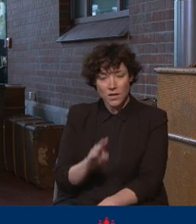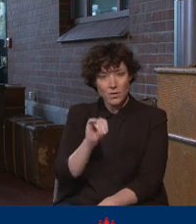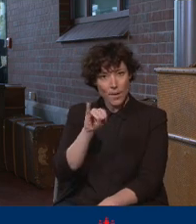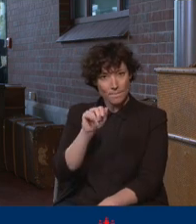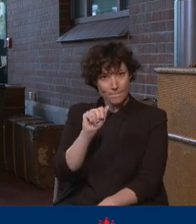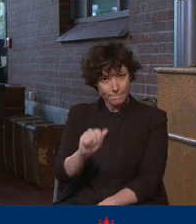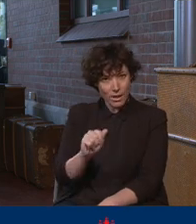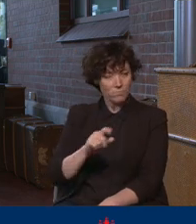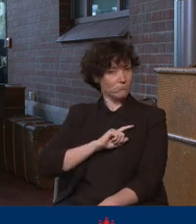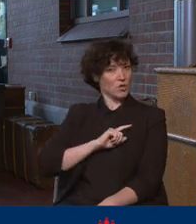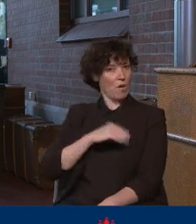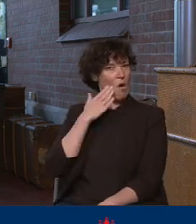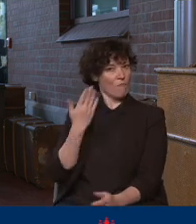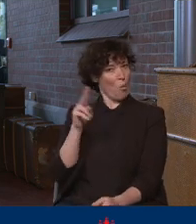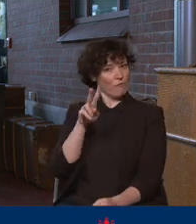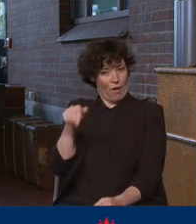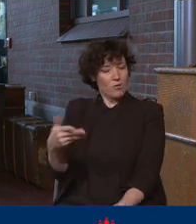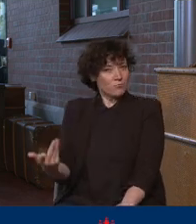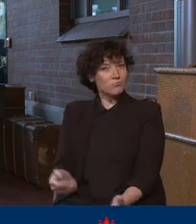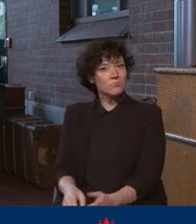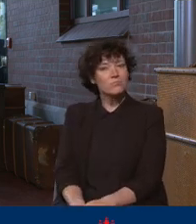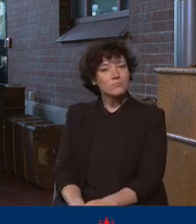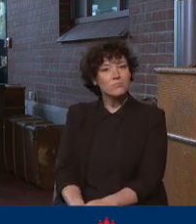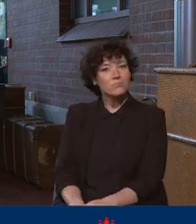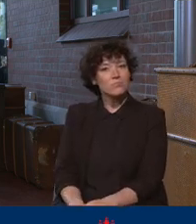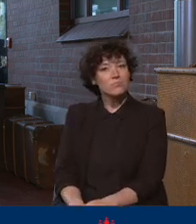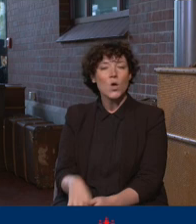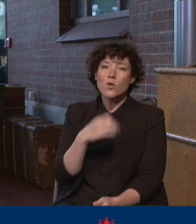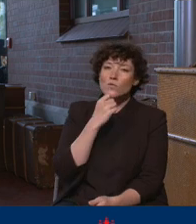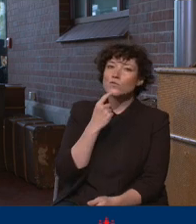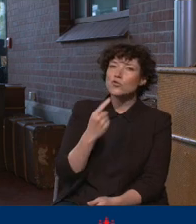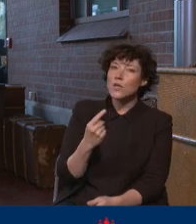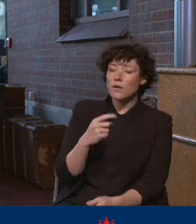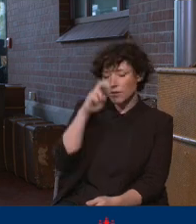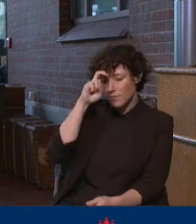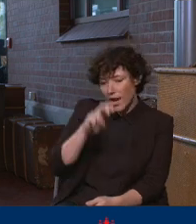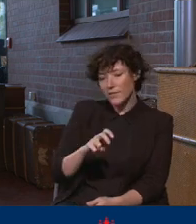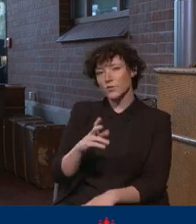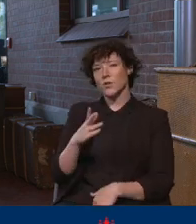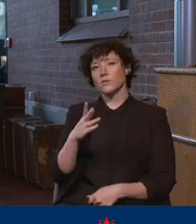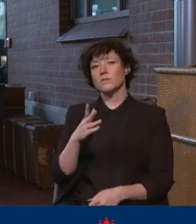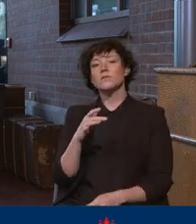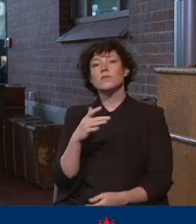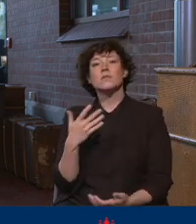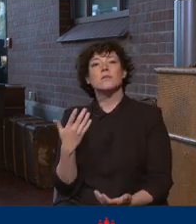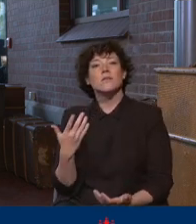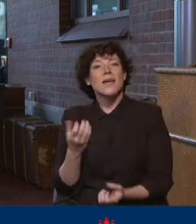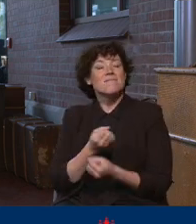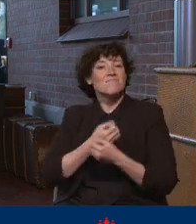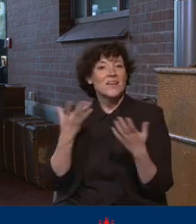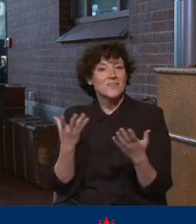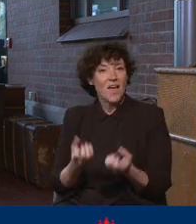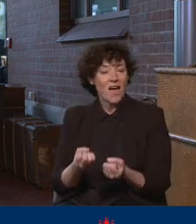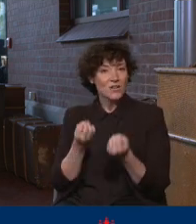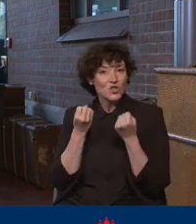wohnen auf der titel und ja also zum einen wird sagen ich wurde zu stimmen der vertreterin der grünen das ist ganz schön aus wenn es räume gibt wo die